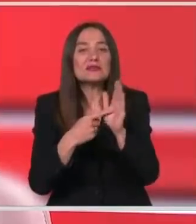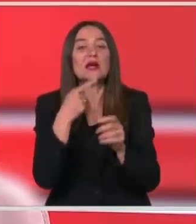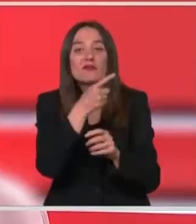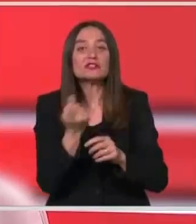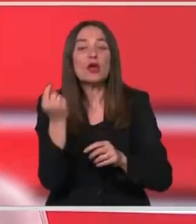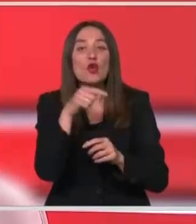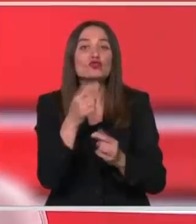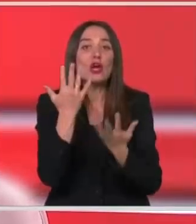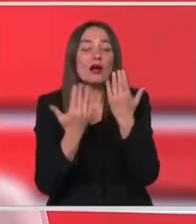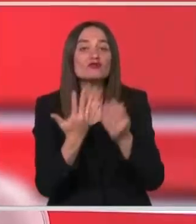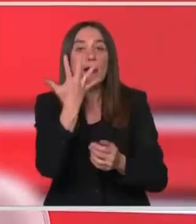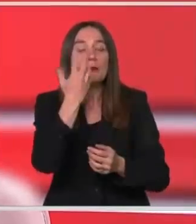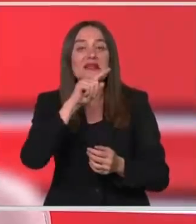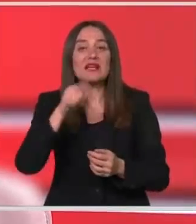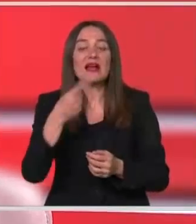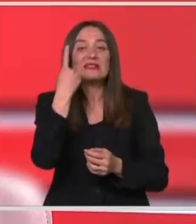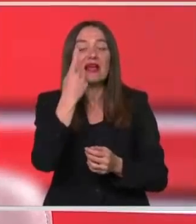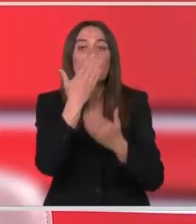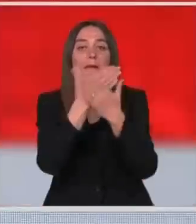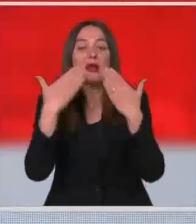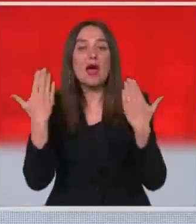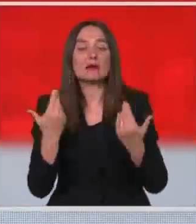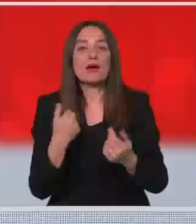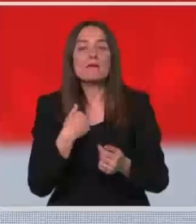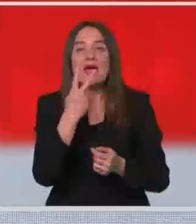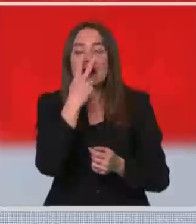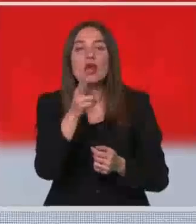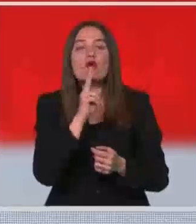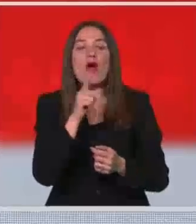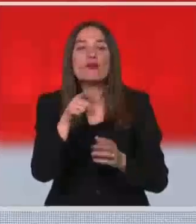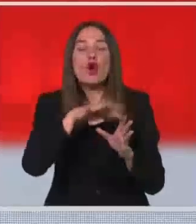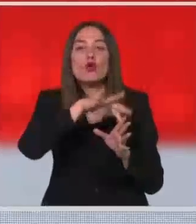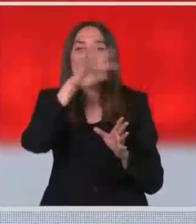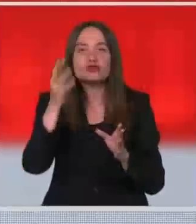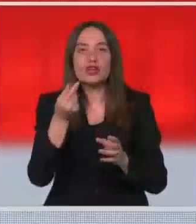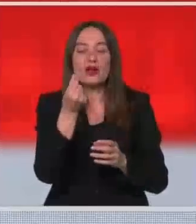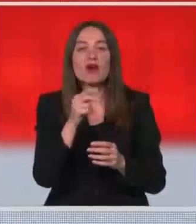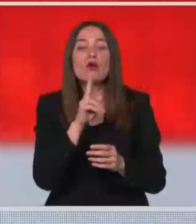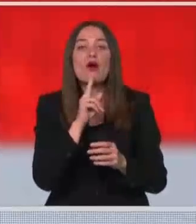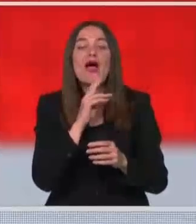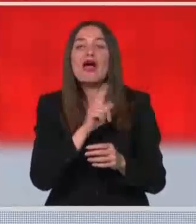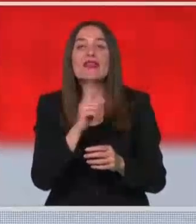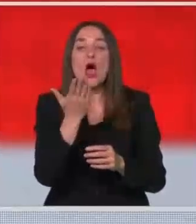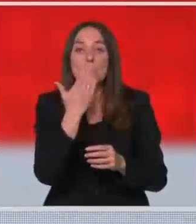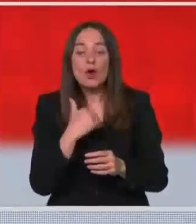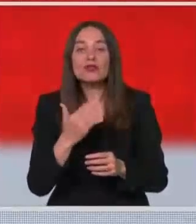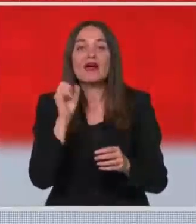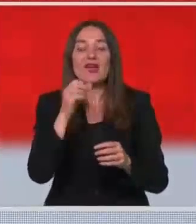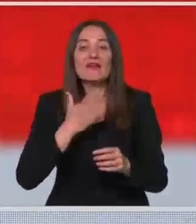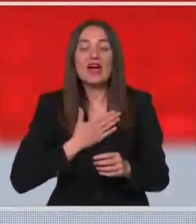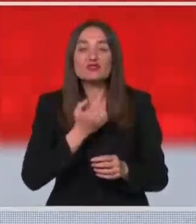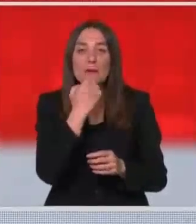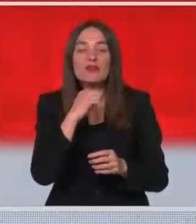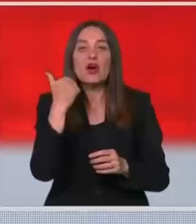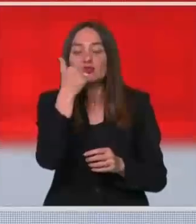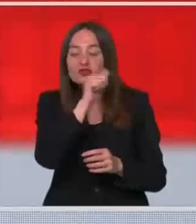došli do računice od 5,1 milijarda? Gledali smo koja je to količina novca koja je neophodna da naša privreda što